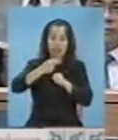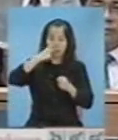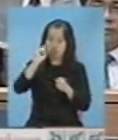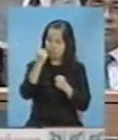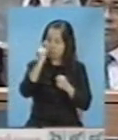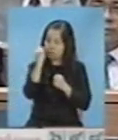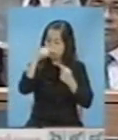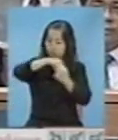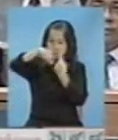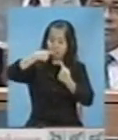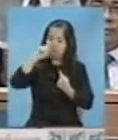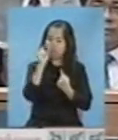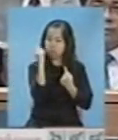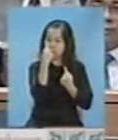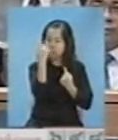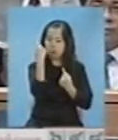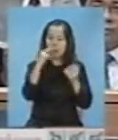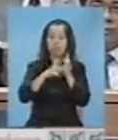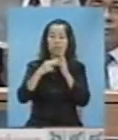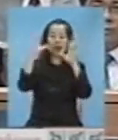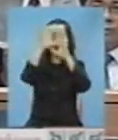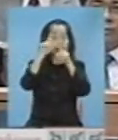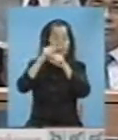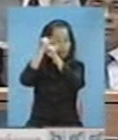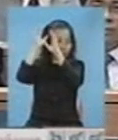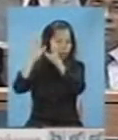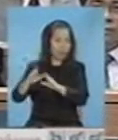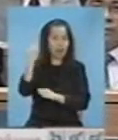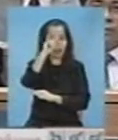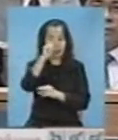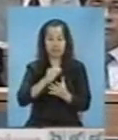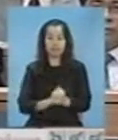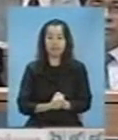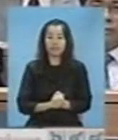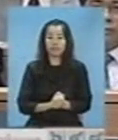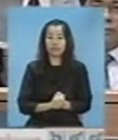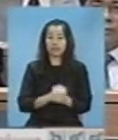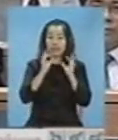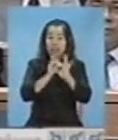ว่ามันเหมือนการเซ็นเช็คเปล่าให้ไปจริงๆที่สำคัญ